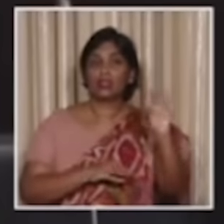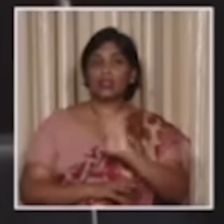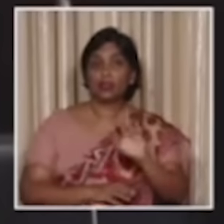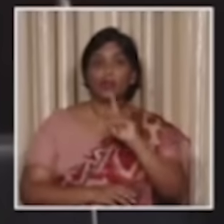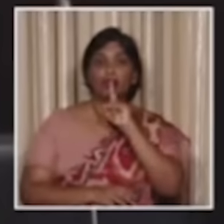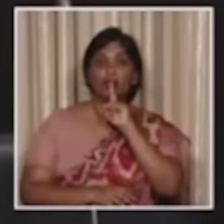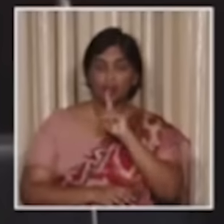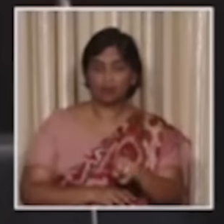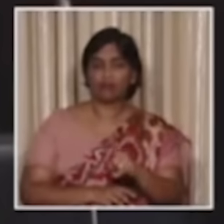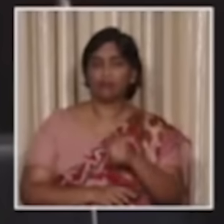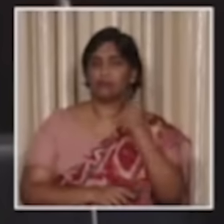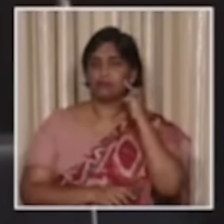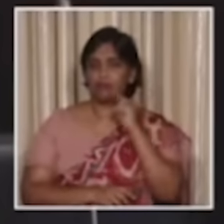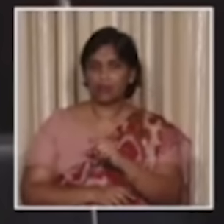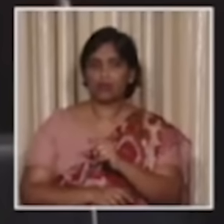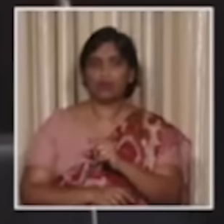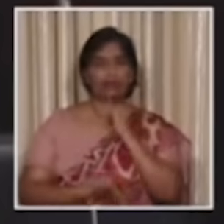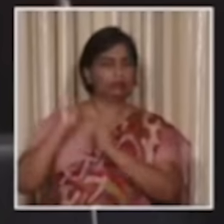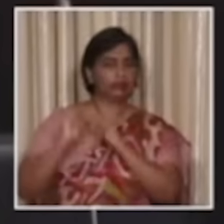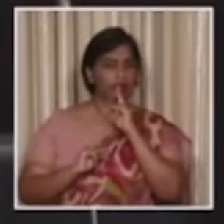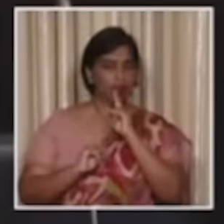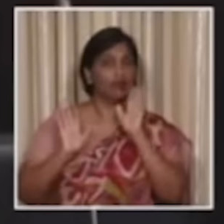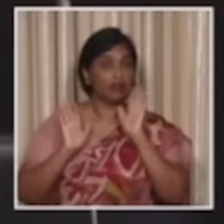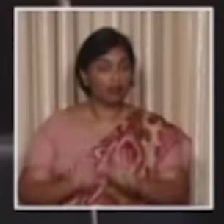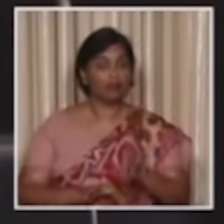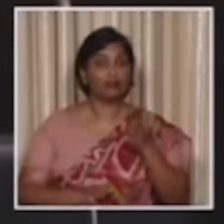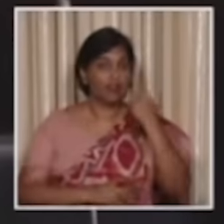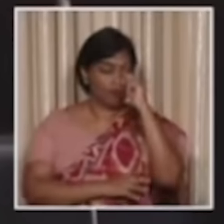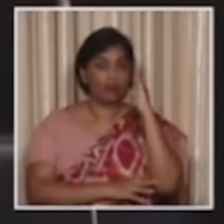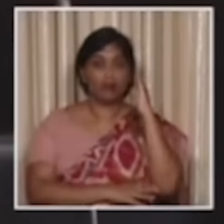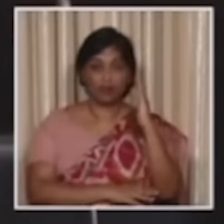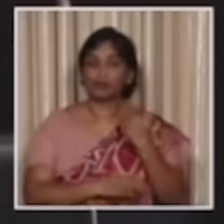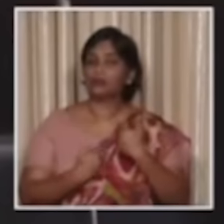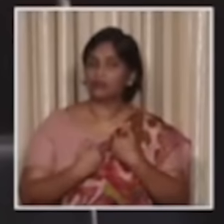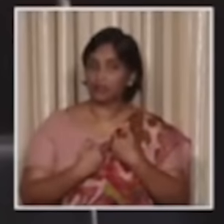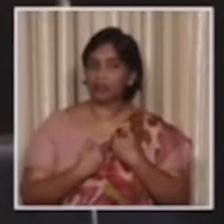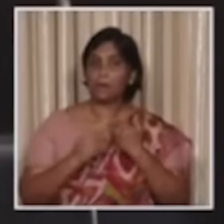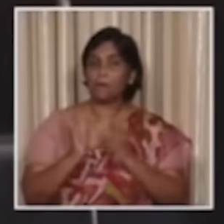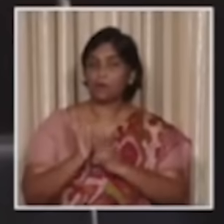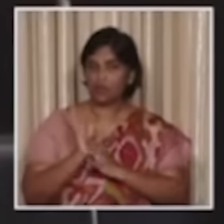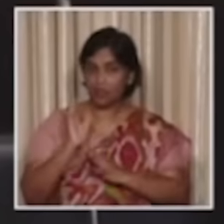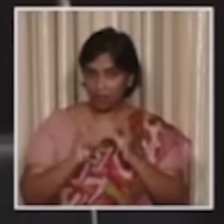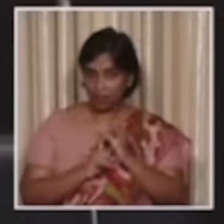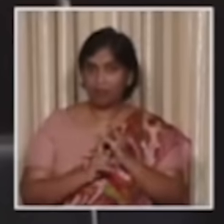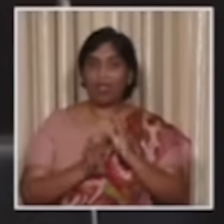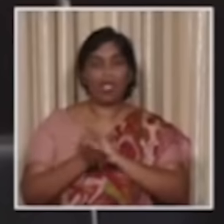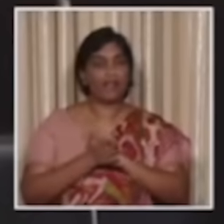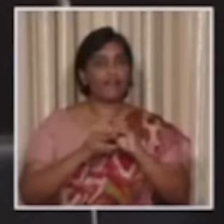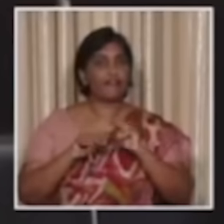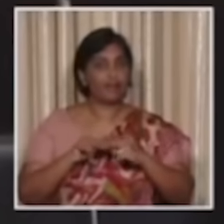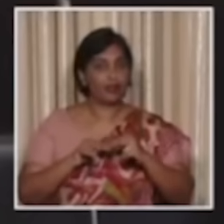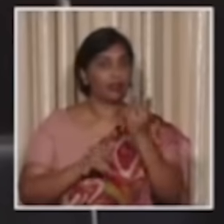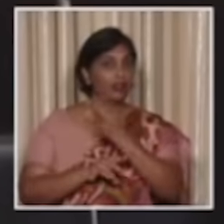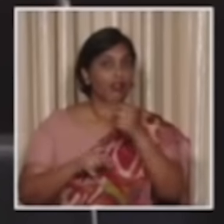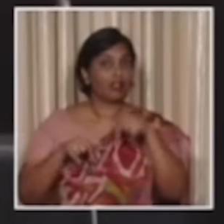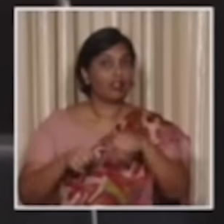kiyapu kathawak aragena e dos kiyenna patanda. Namuth metuma tamai අපේ මනුෂ්‍ය නානායකාර මැතිතුමත් හරින් ෆර්නැන්ඩෝ මැතිතුමත්